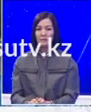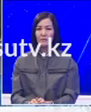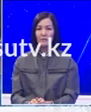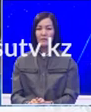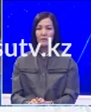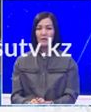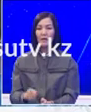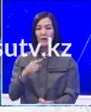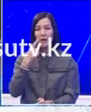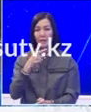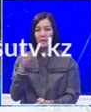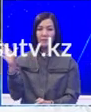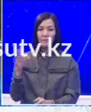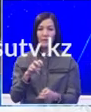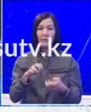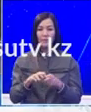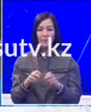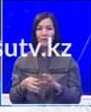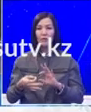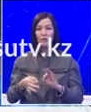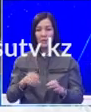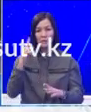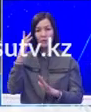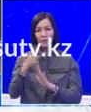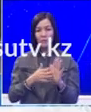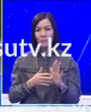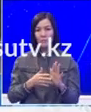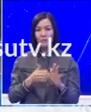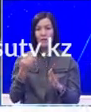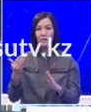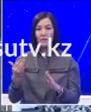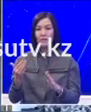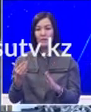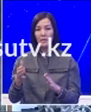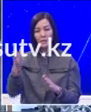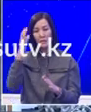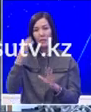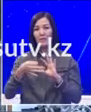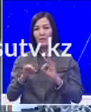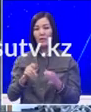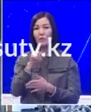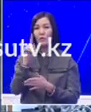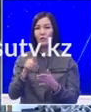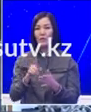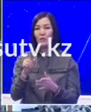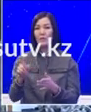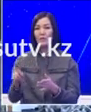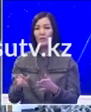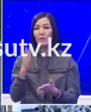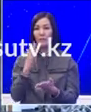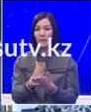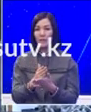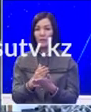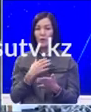Айтып отырған барлық мәселені жан жақты жақсы білесіз. Қаламызда сіз сияқты сауатты нақты сауал қойылатын тұрғындар үшін